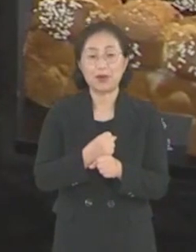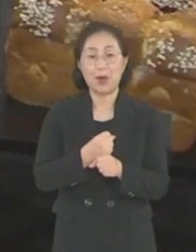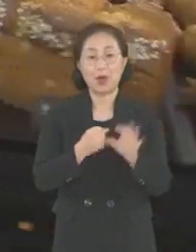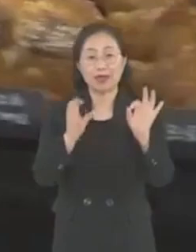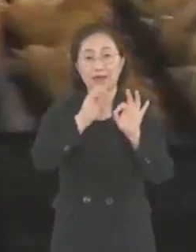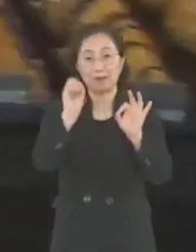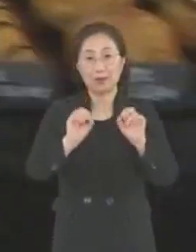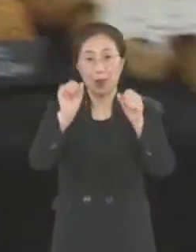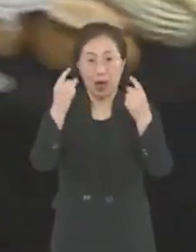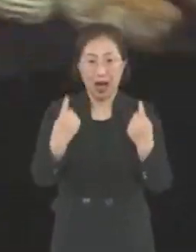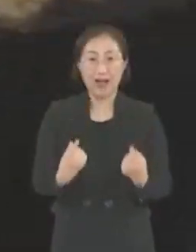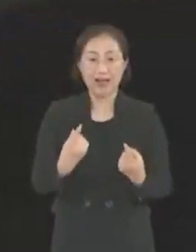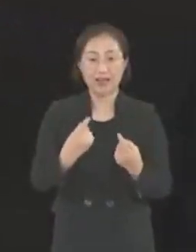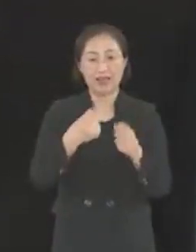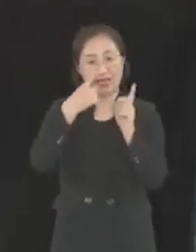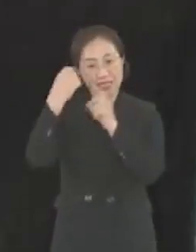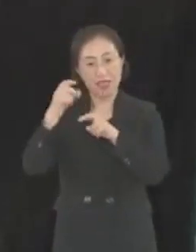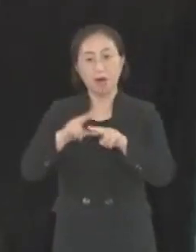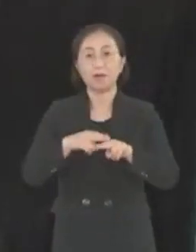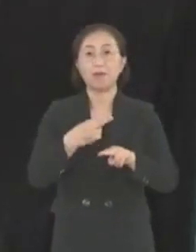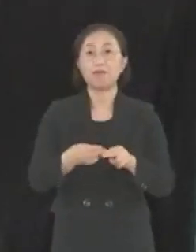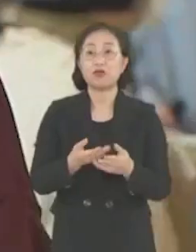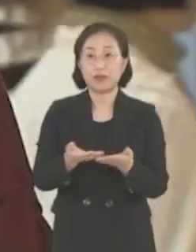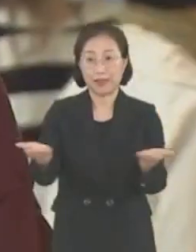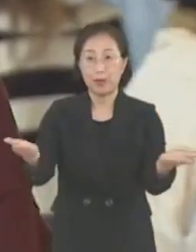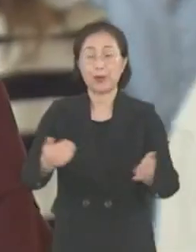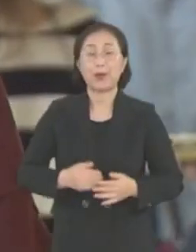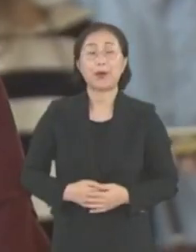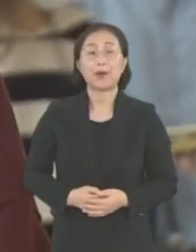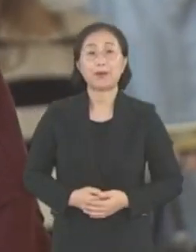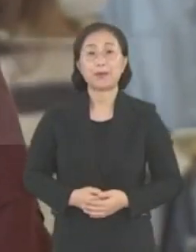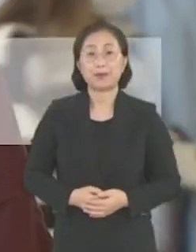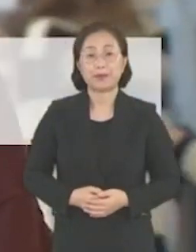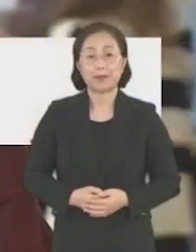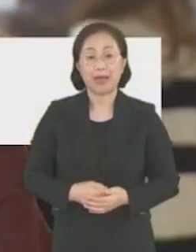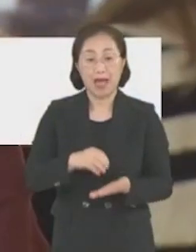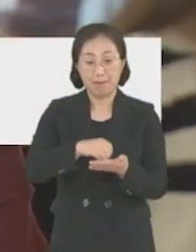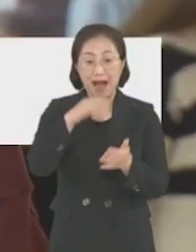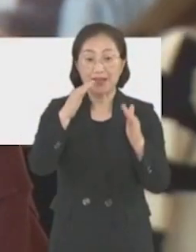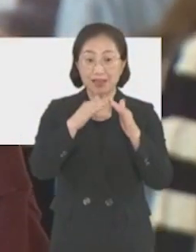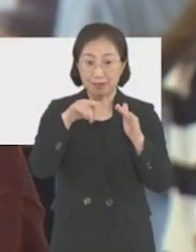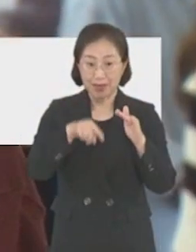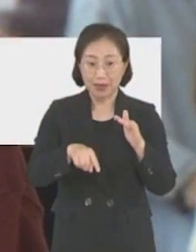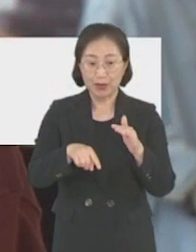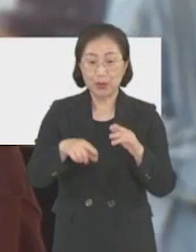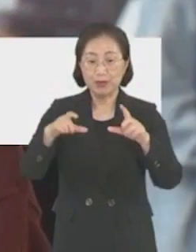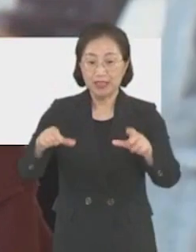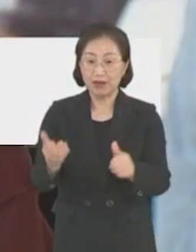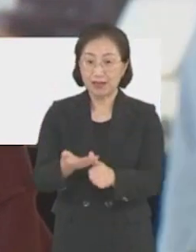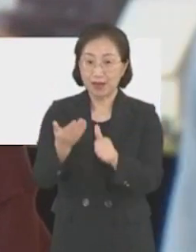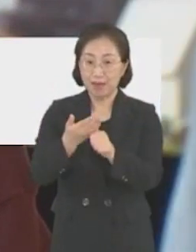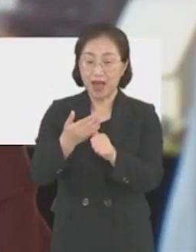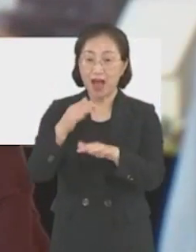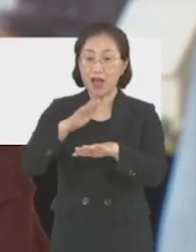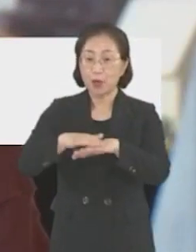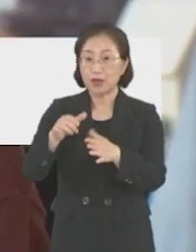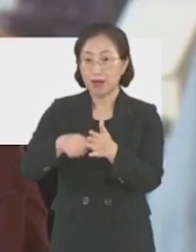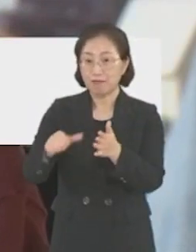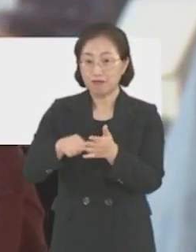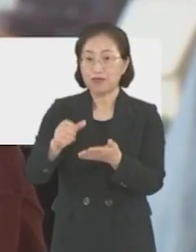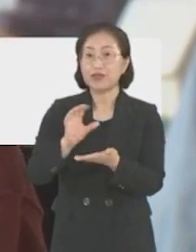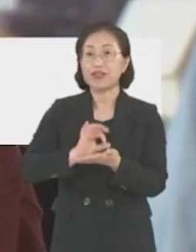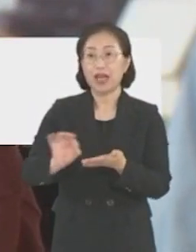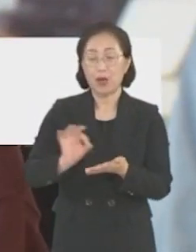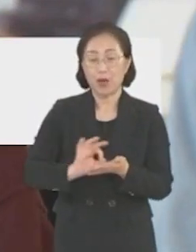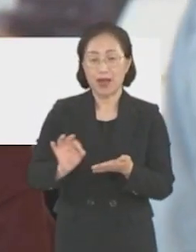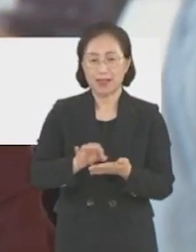판매와 함께 기념품을 제공합니다. 지금 업소에서도 지역 농산물을 이용을 해서 이제 건강한 빵과